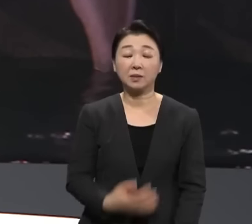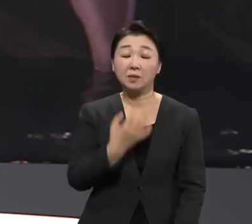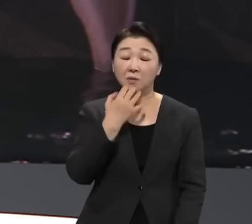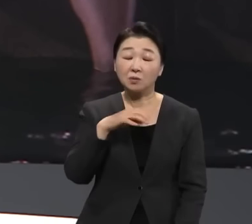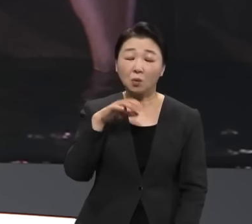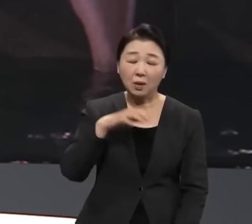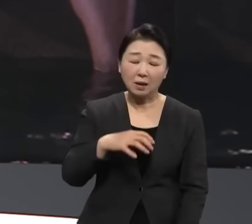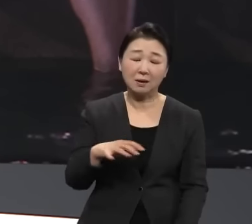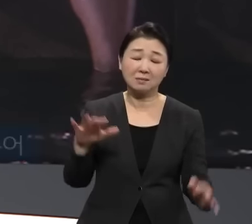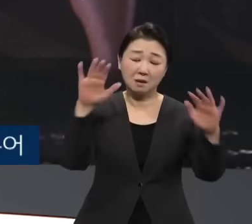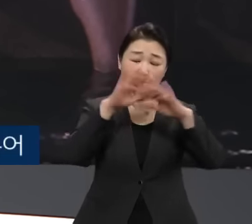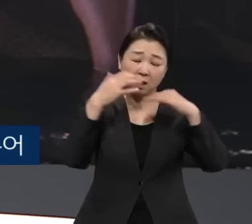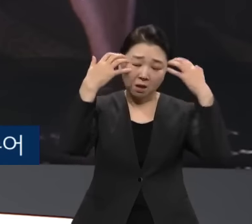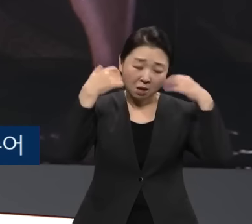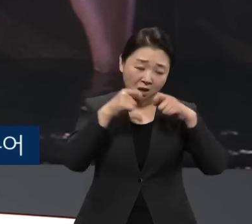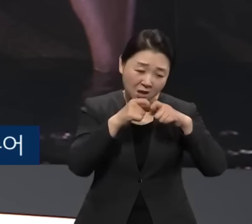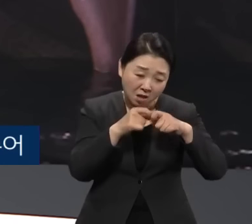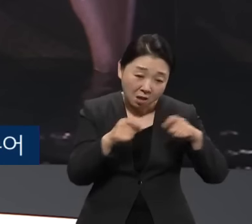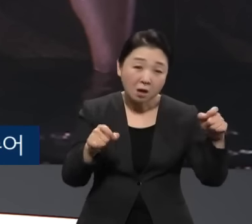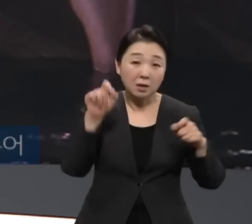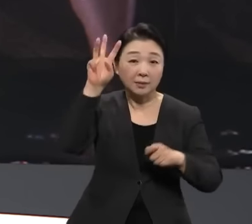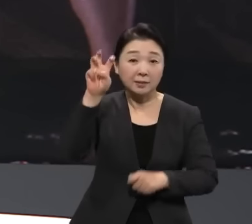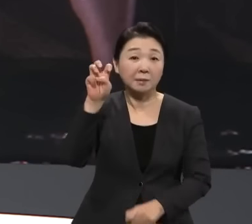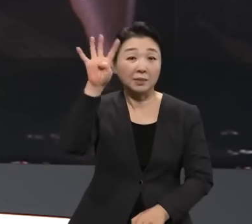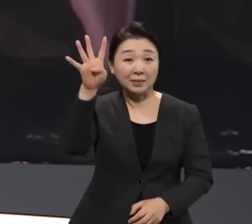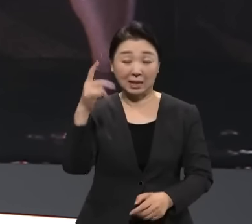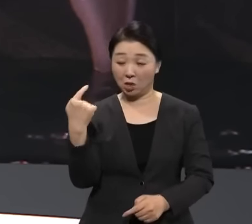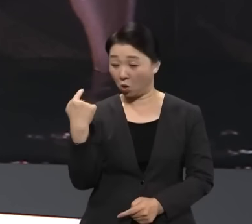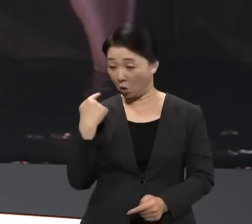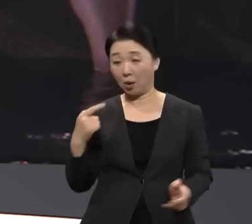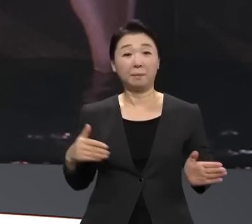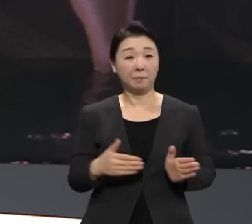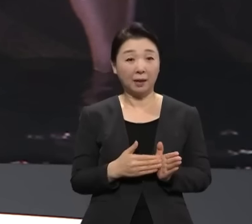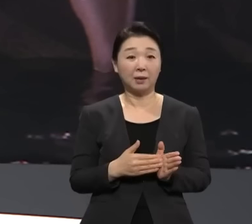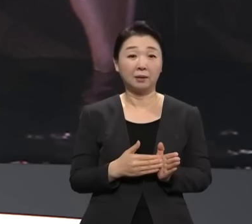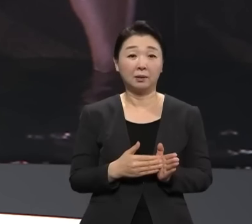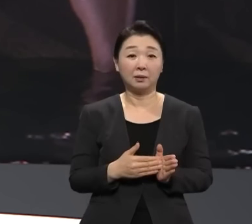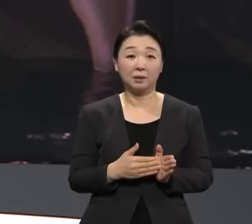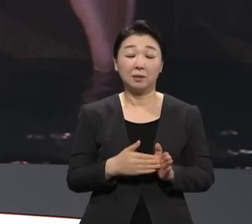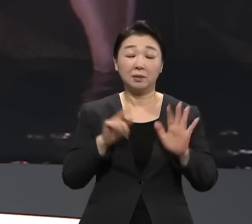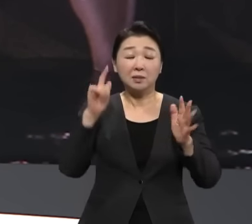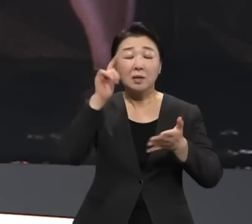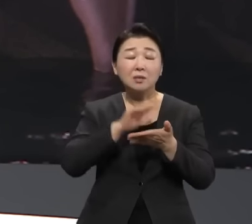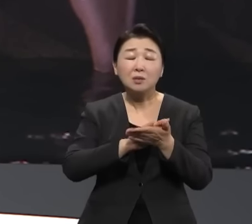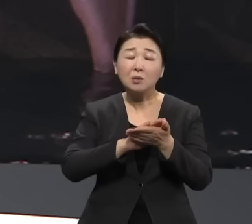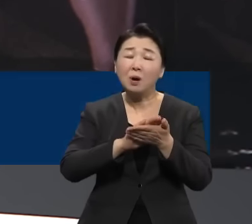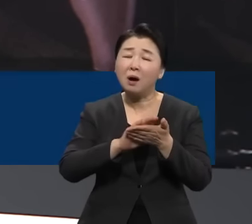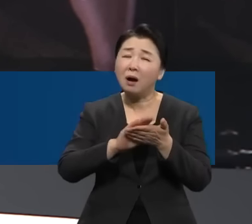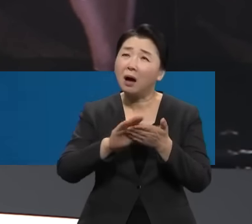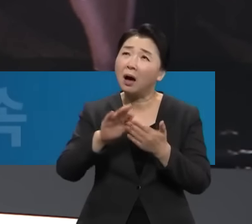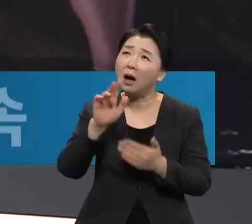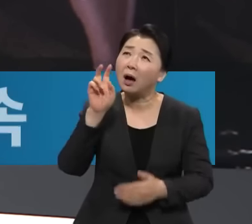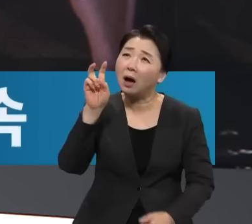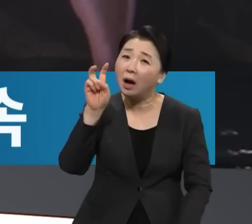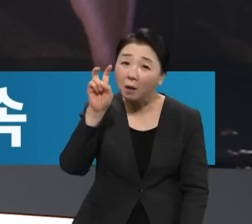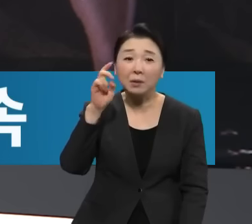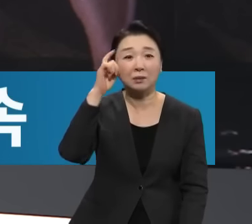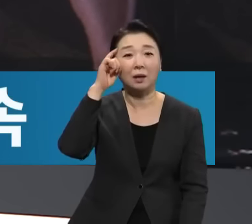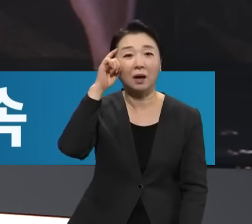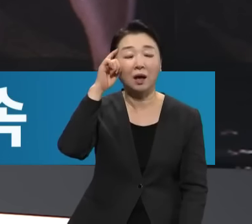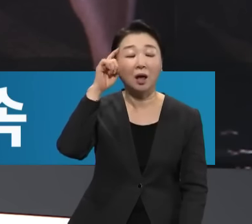서울에서 가장 긴 열대야 기록이 34일 만인 어제 끝났습니다. 이제 좀 시원해지는가 했는데 또